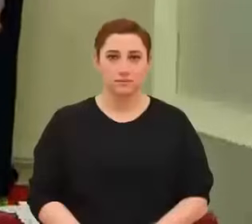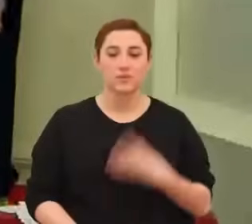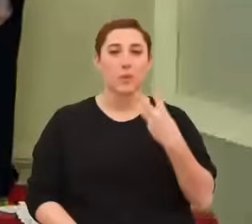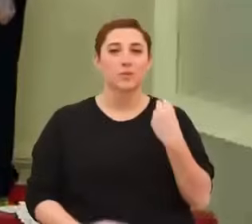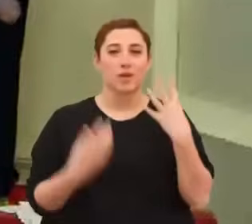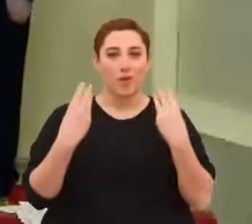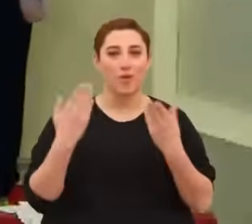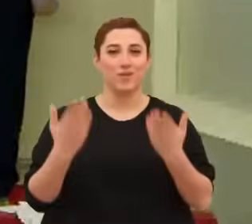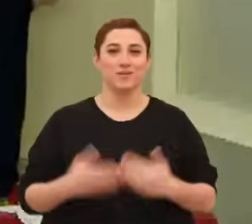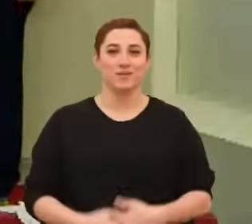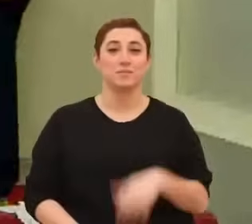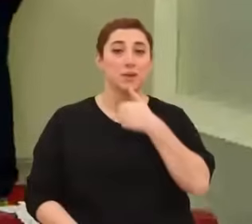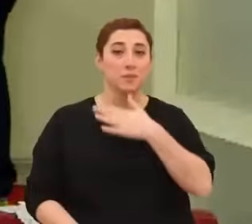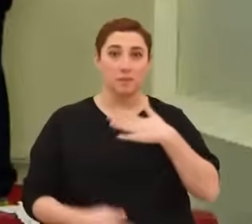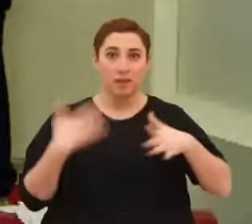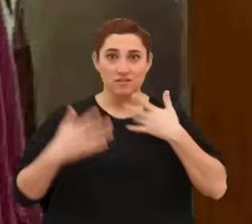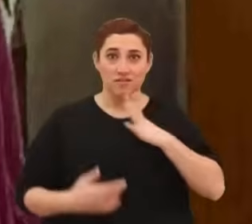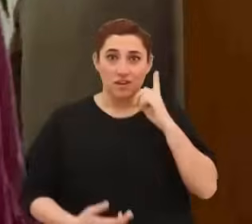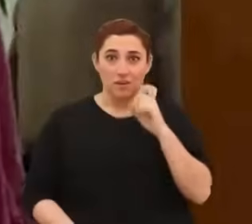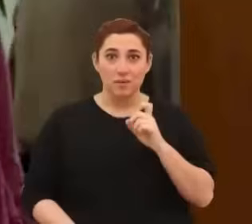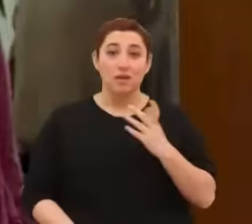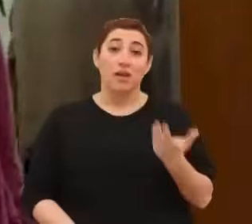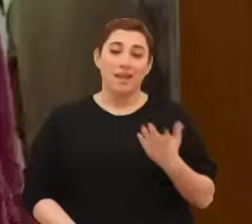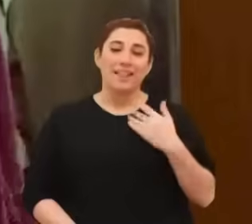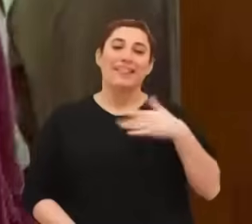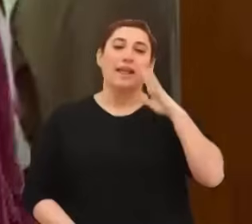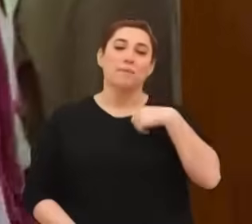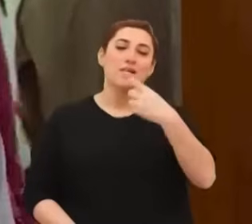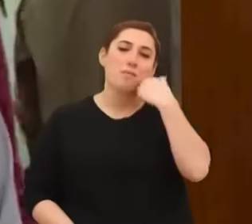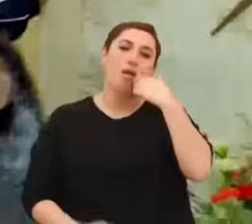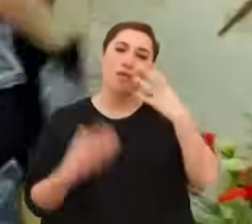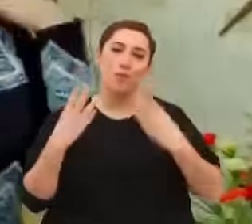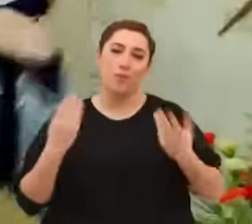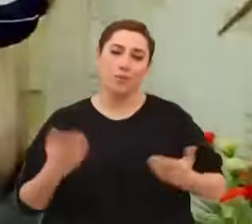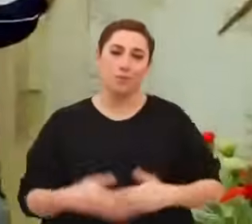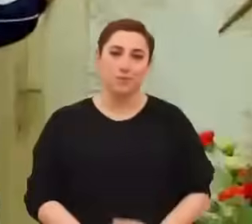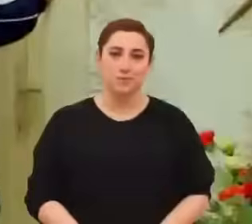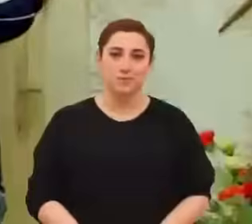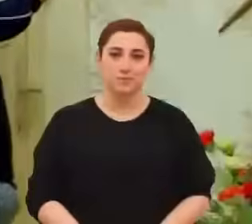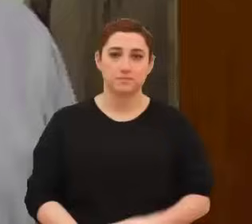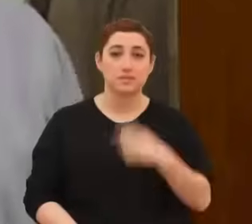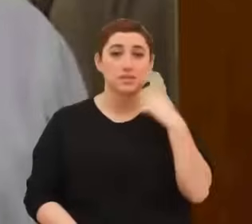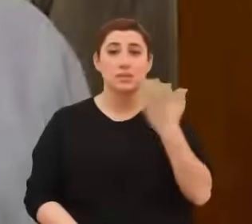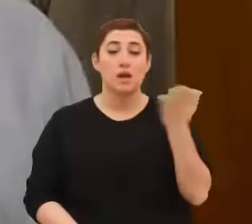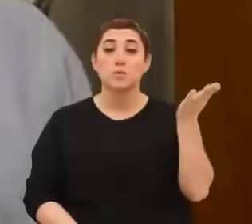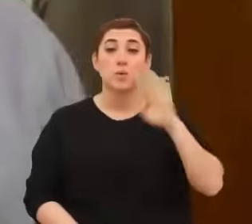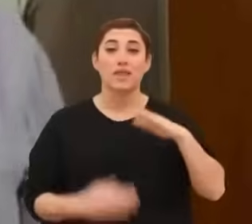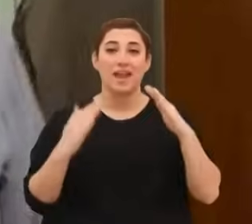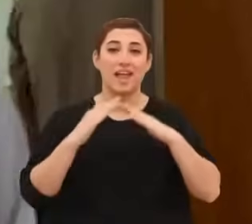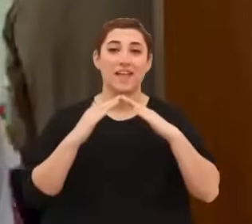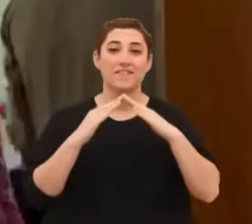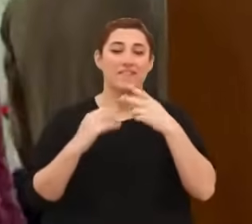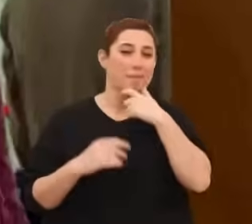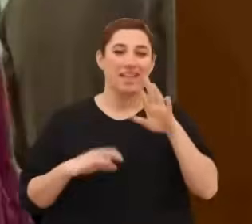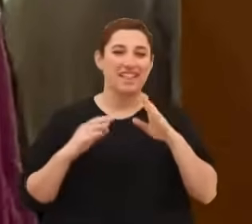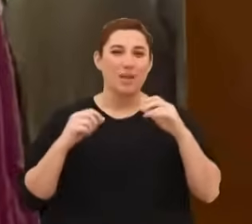çok dokunuşlar. Çok güzel oldu. Babacığım heyecanlı mısın? Değilim desem yalan olur ya. Yıllar sonra emekliliğim